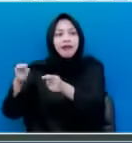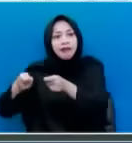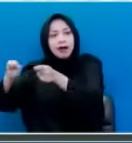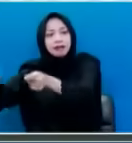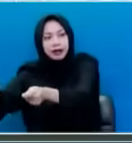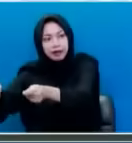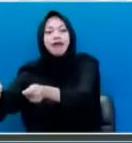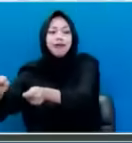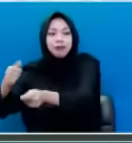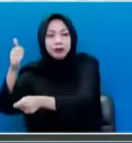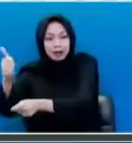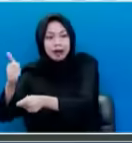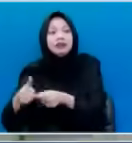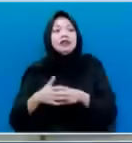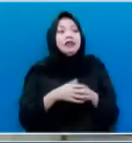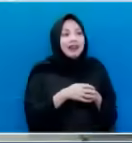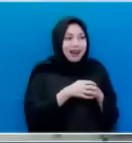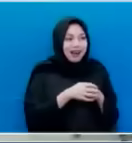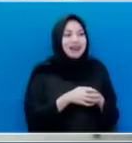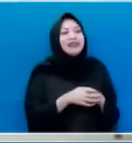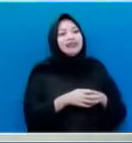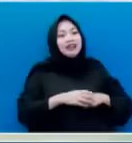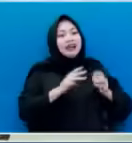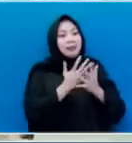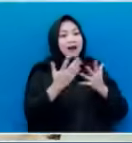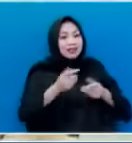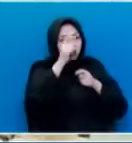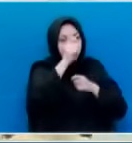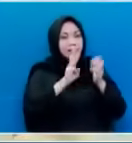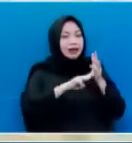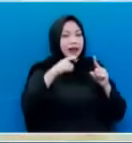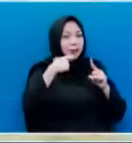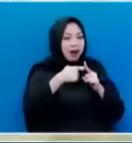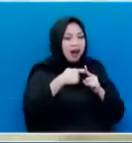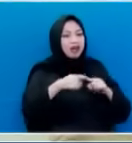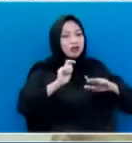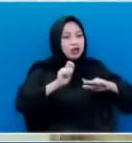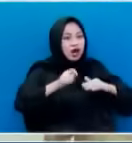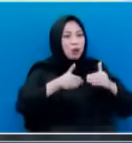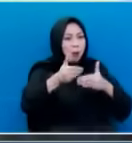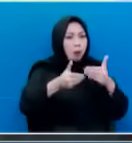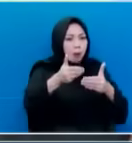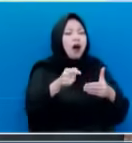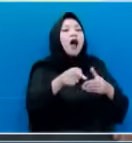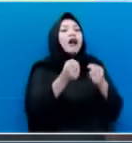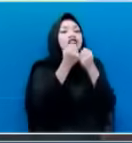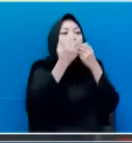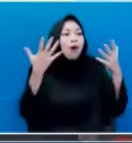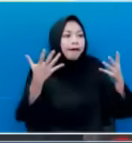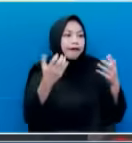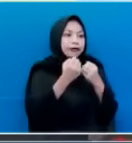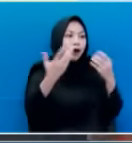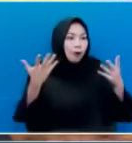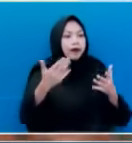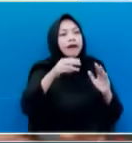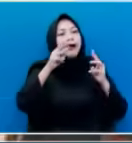ini sudah nyata berdasarkan putusan Majelis Kehormatan MK 2 hari yang lalu itu, bahwa prosesnya salah.